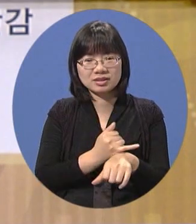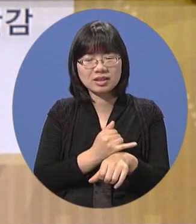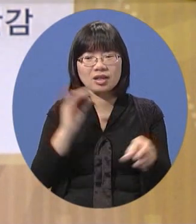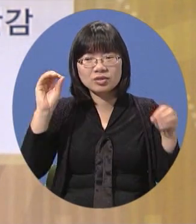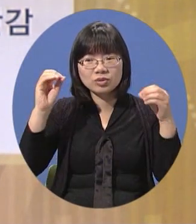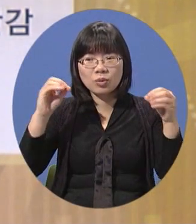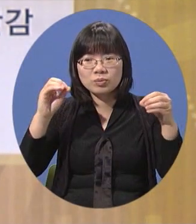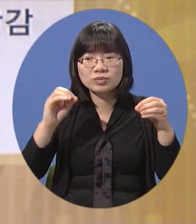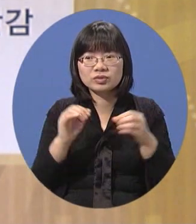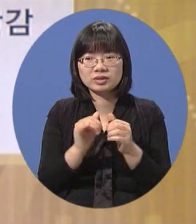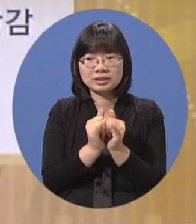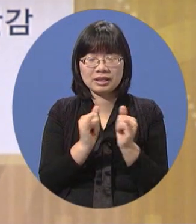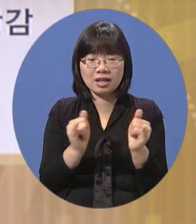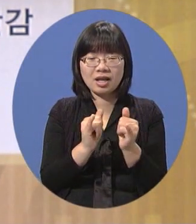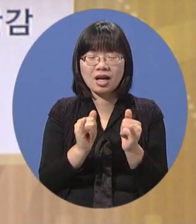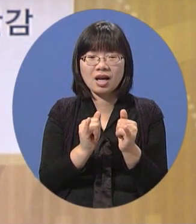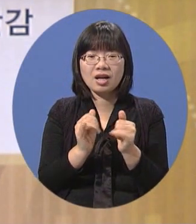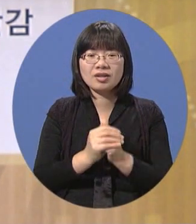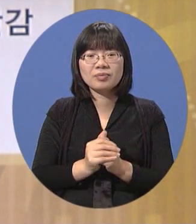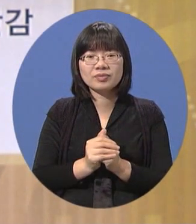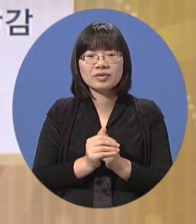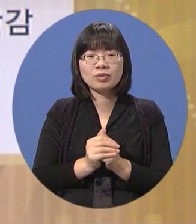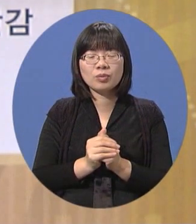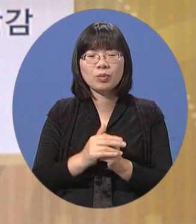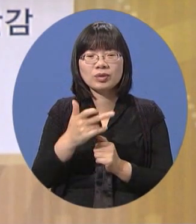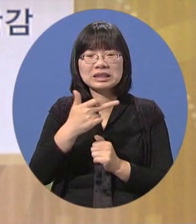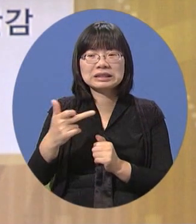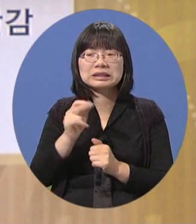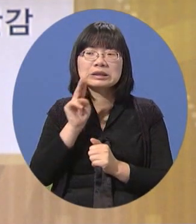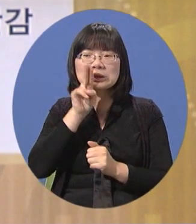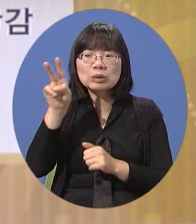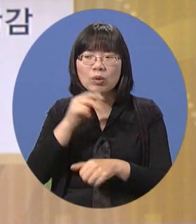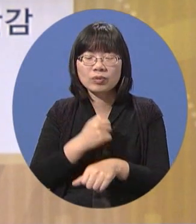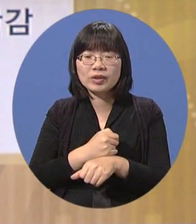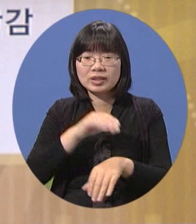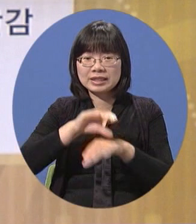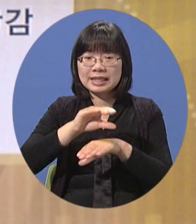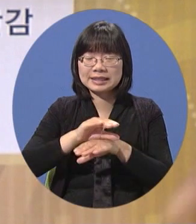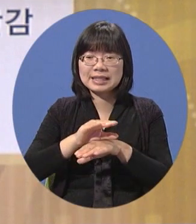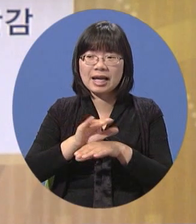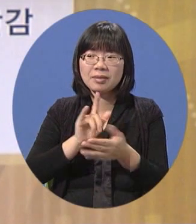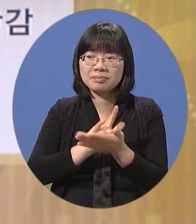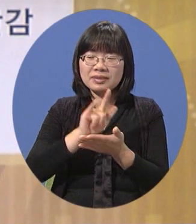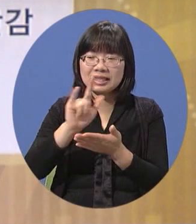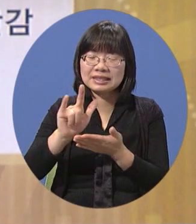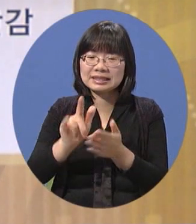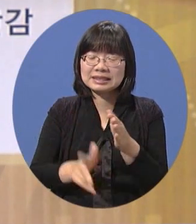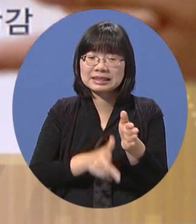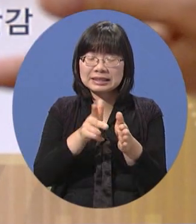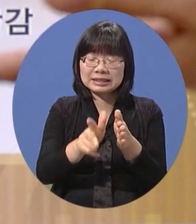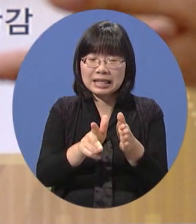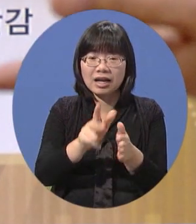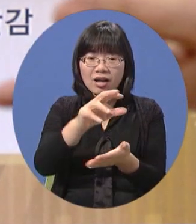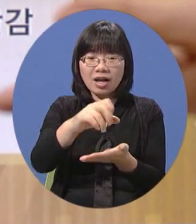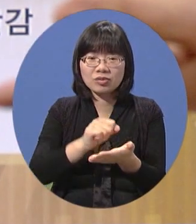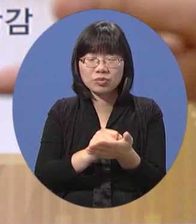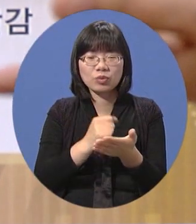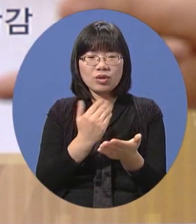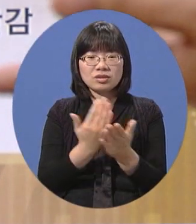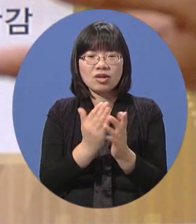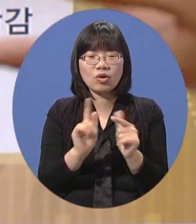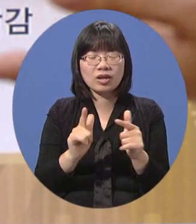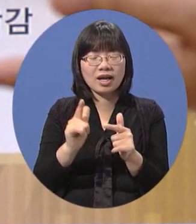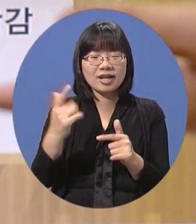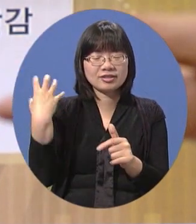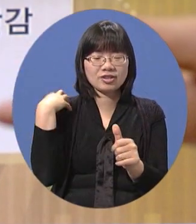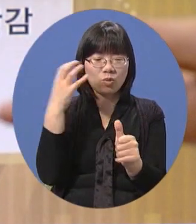동물 자랑, 공룡, 자동차, 비행기, 기차 그런 모형 장난감을 가지고 다양한 역할 놀이도 가능하고요.